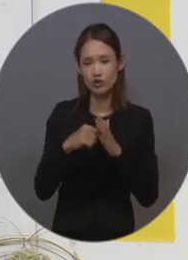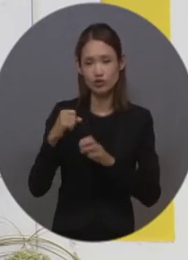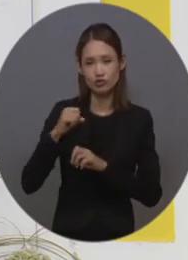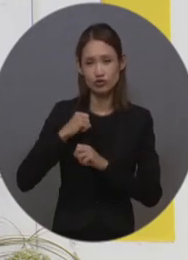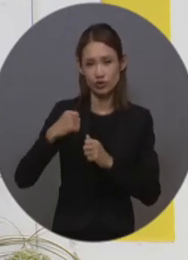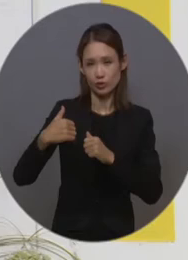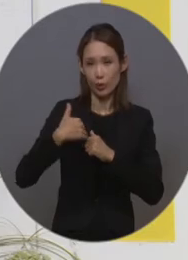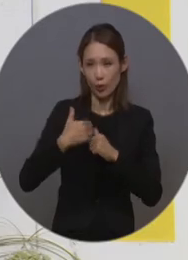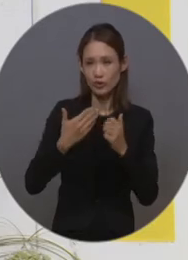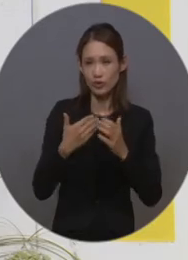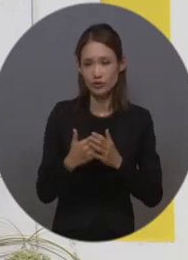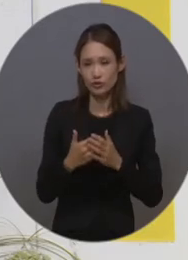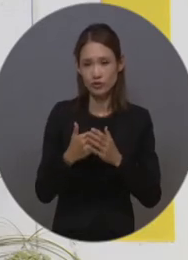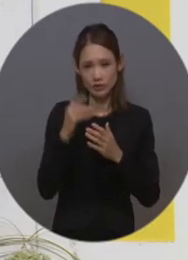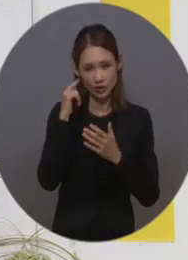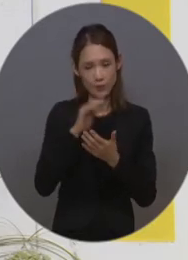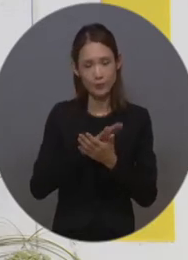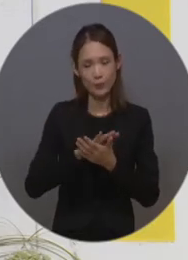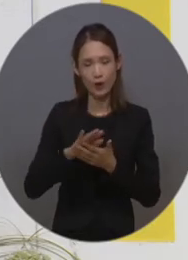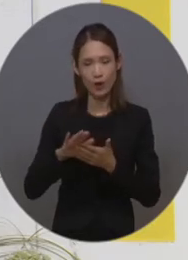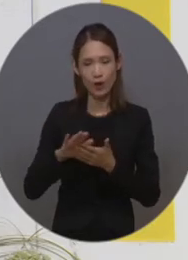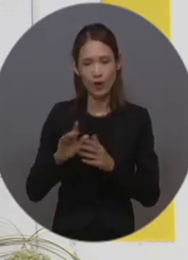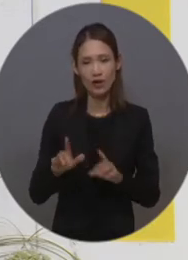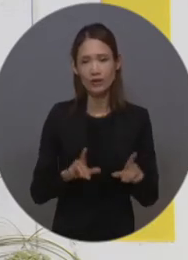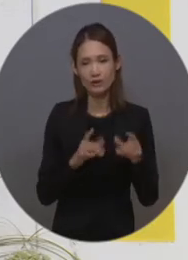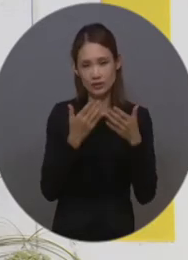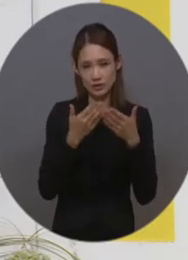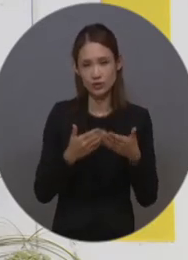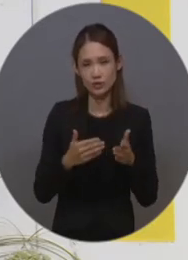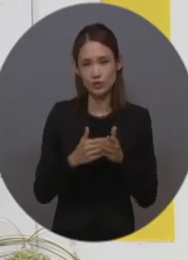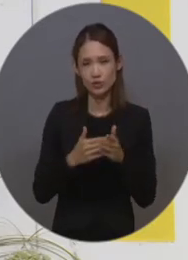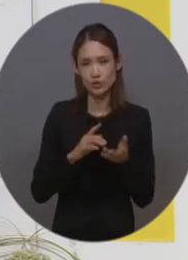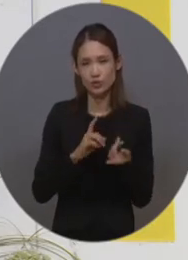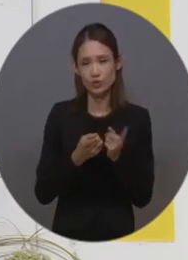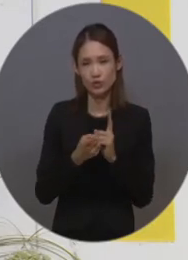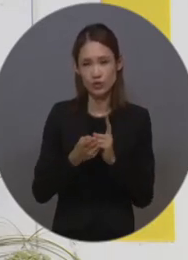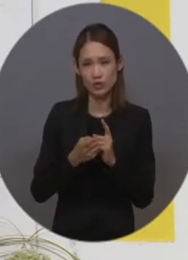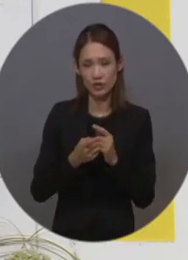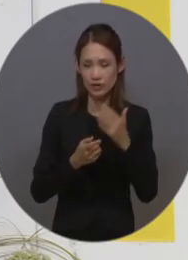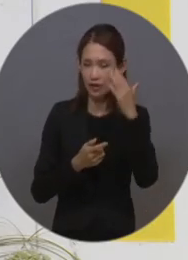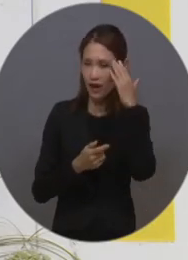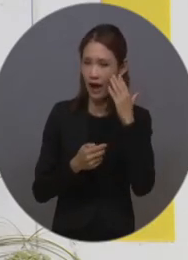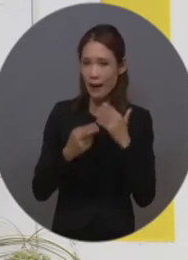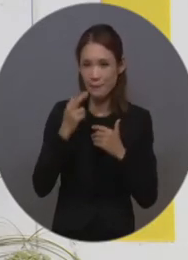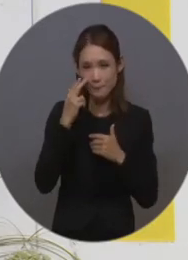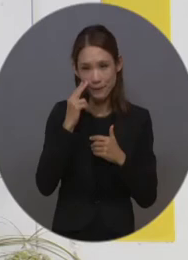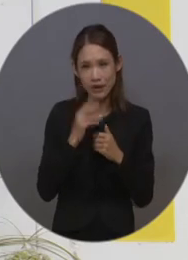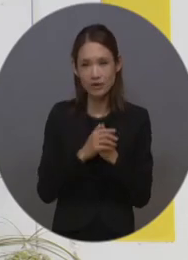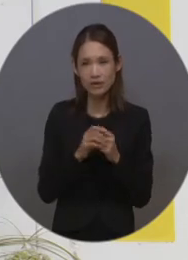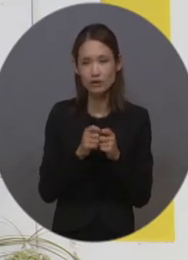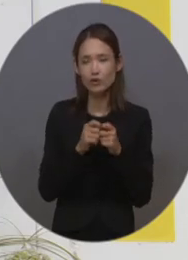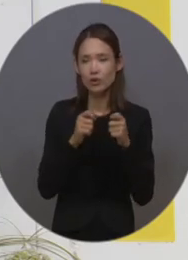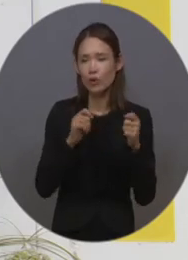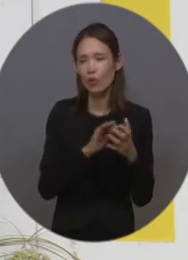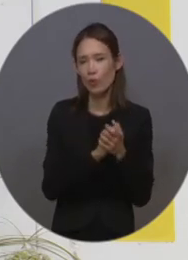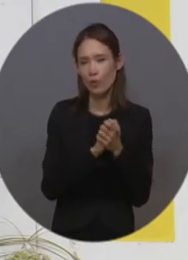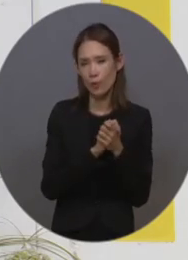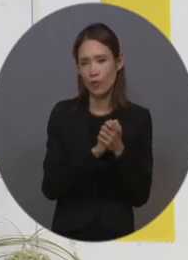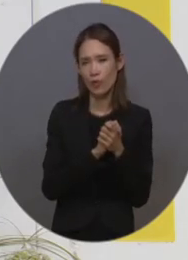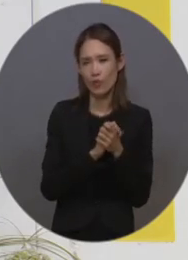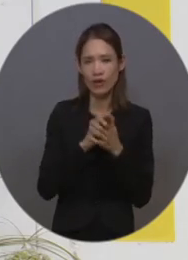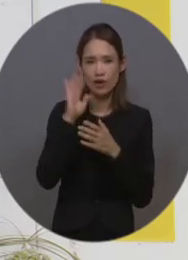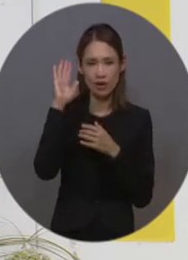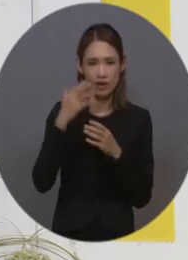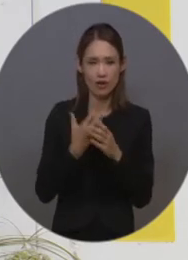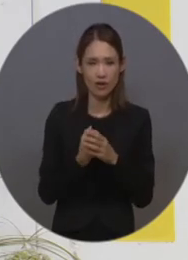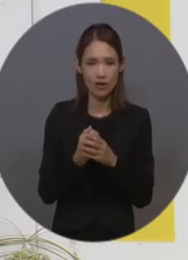보내서 또 한반도 평화를 지켰고 네. 이렇기 때문에 이제 서로 그 한미 간의 이런 동맹 관계를 앞으로 어떻게